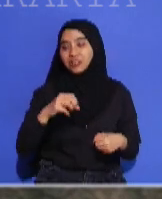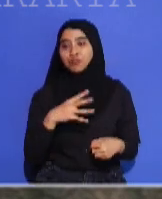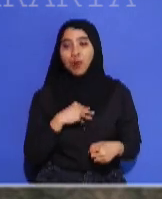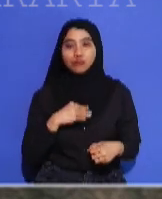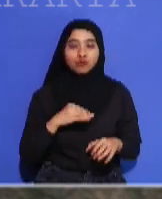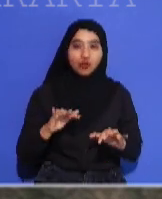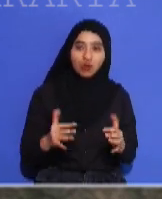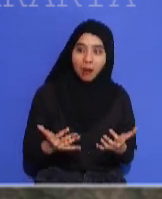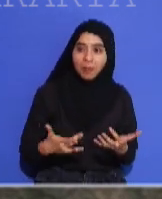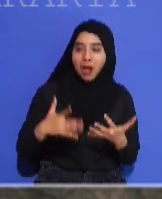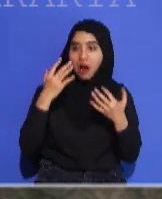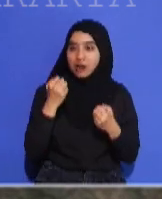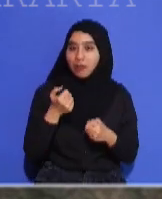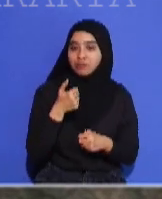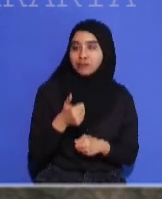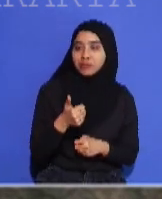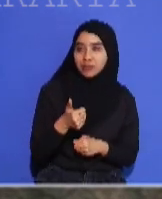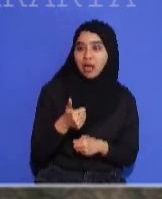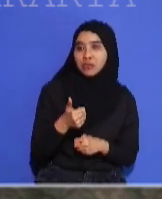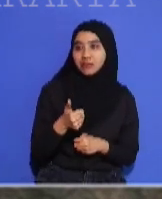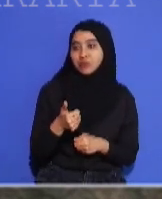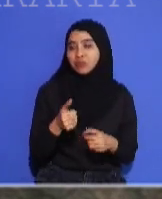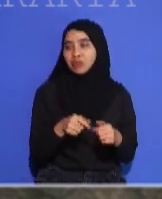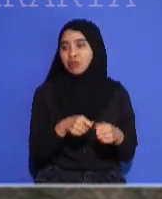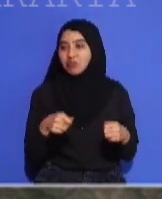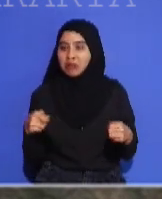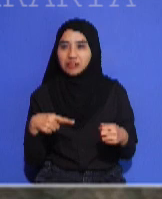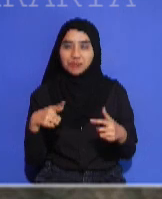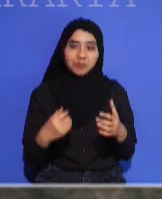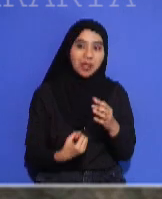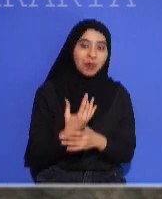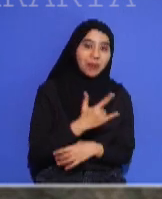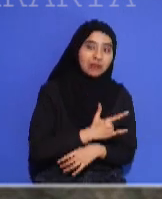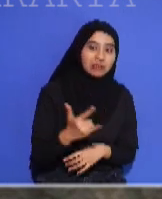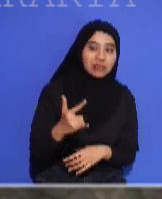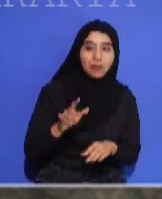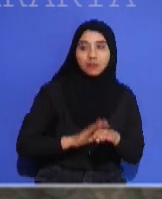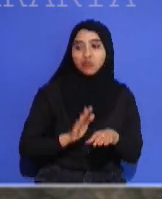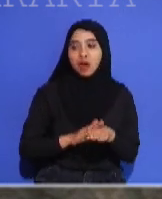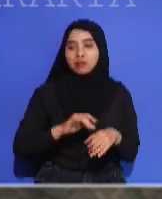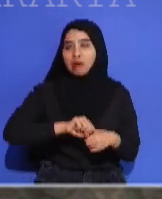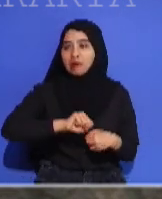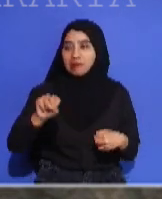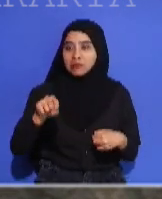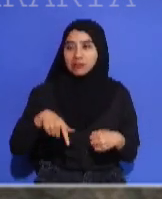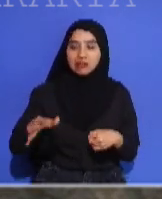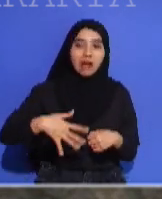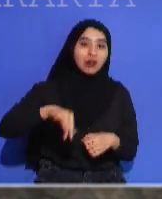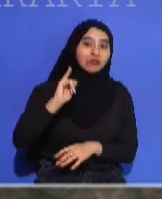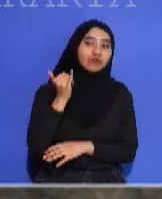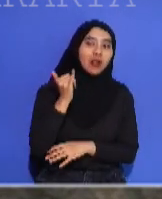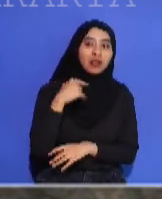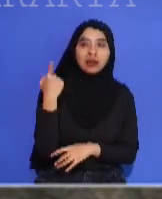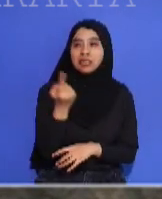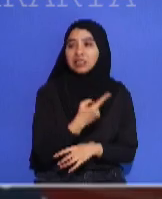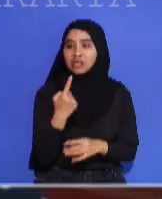harapkan ini bisa menjadi sebuah tolak ukur bagi kami dalam mengembangkan dan melestarikan budaya Kis di Yogyakarta secara khusus dan nasional